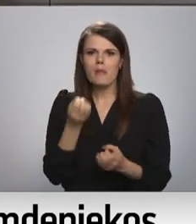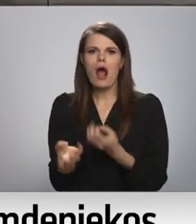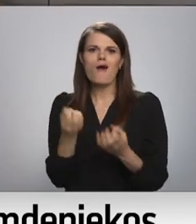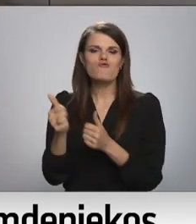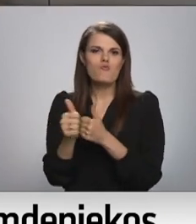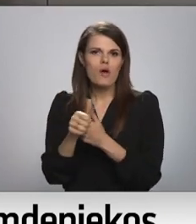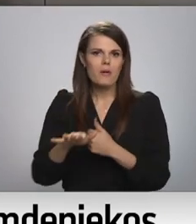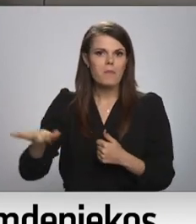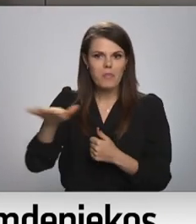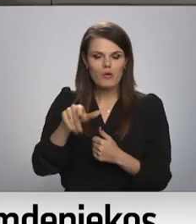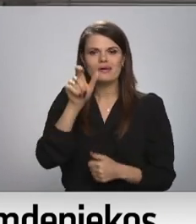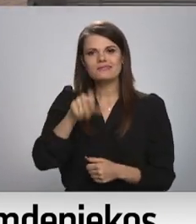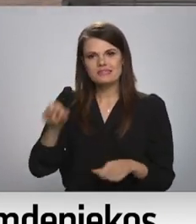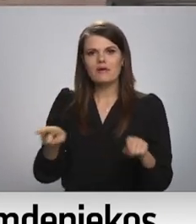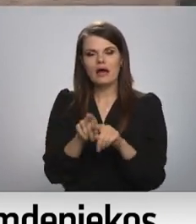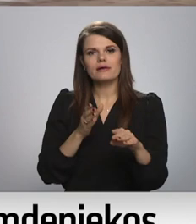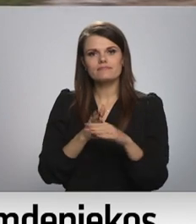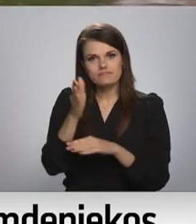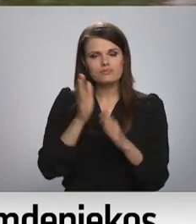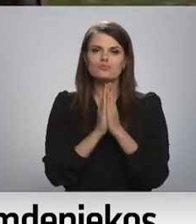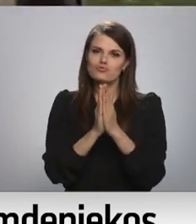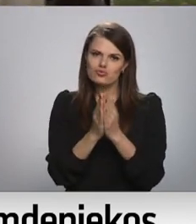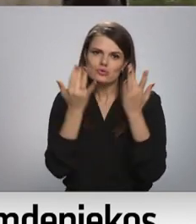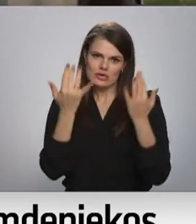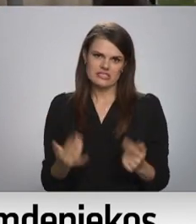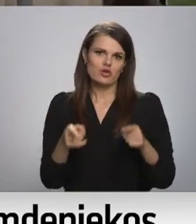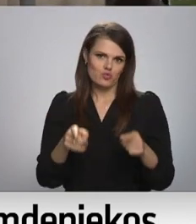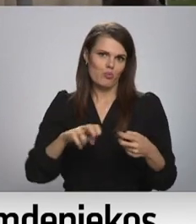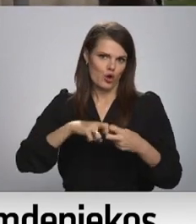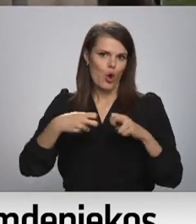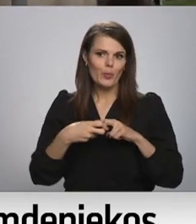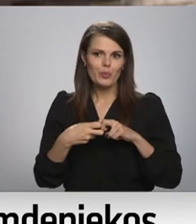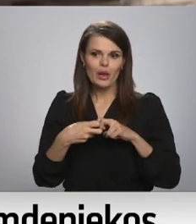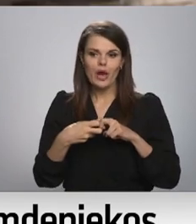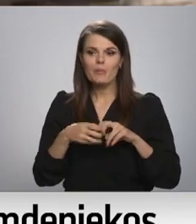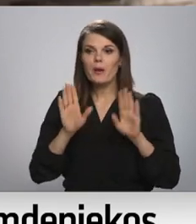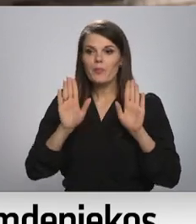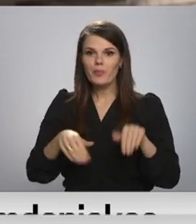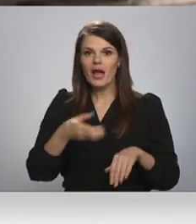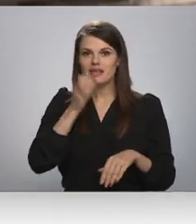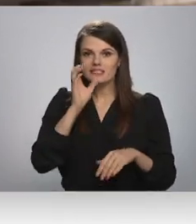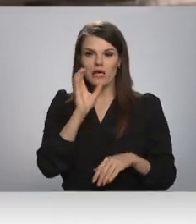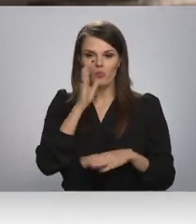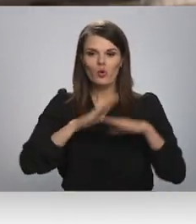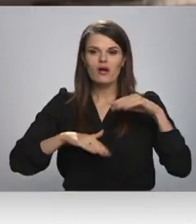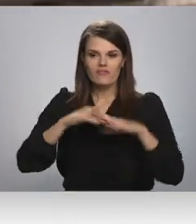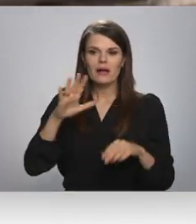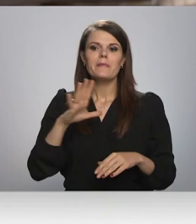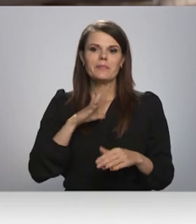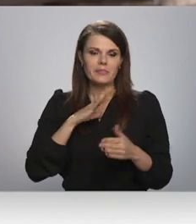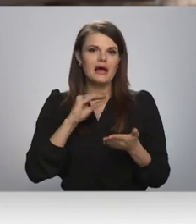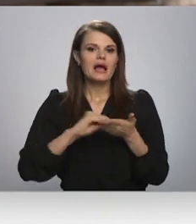avotiem. Iedzīvotāji arī vērsušies pie pakalpojumu sniedzēja, lai risinātu šo situāciju. Par dzeramu ūdens kvalitāti ir